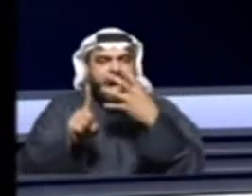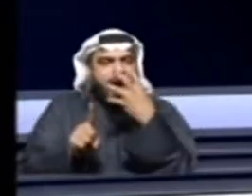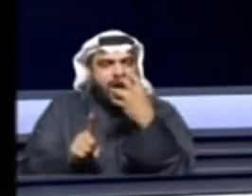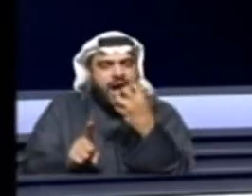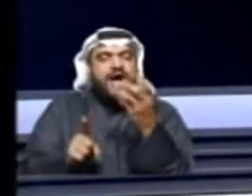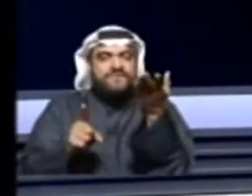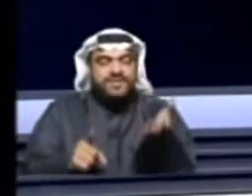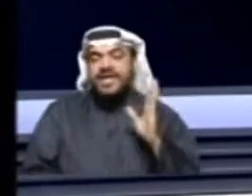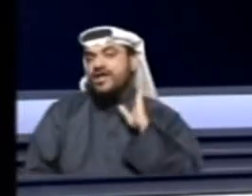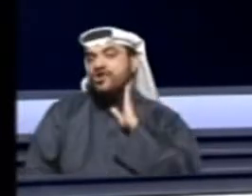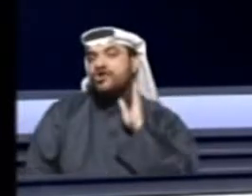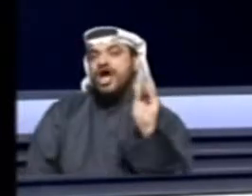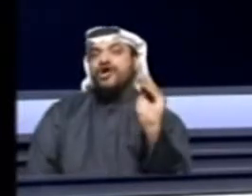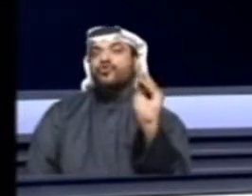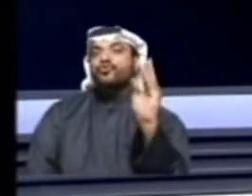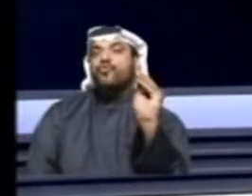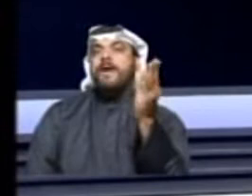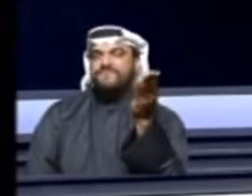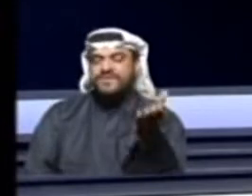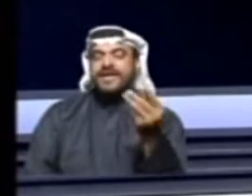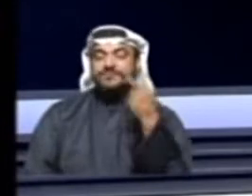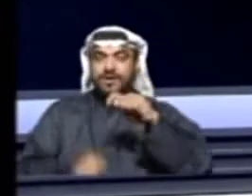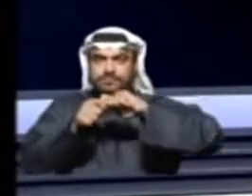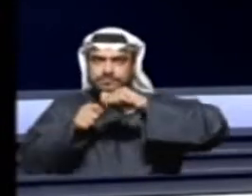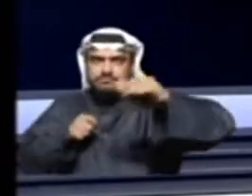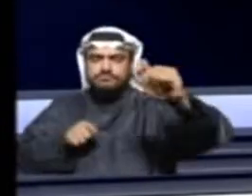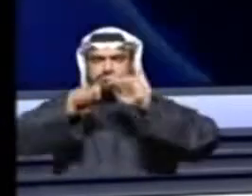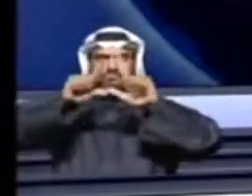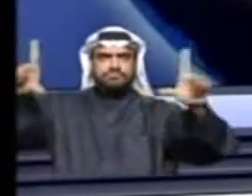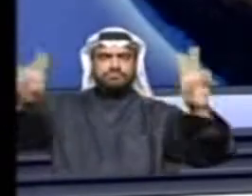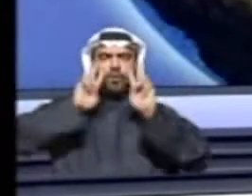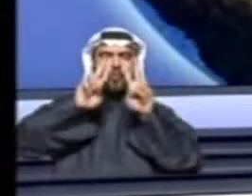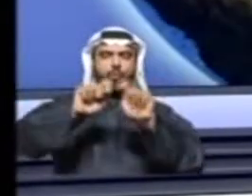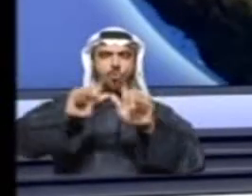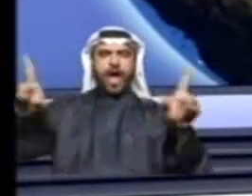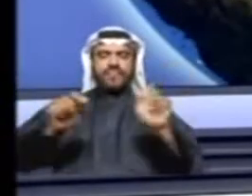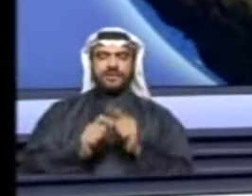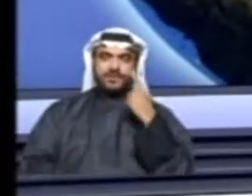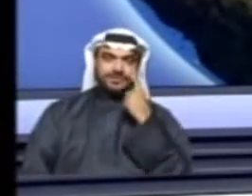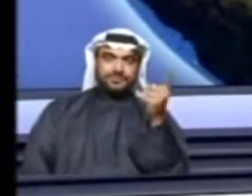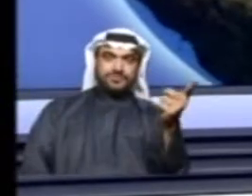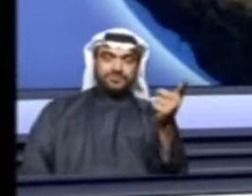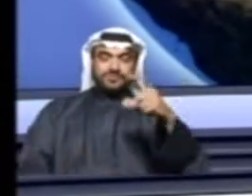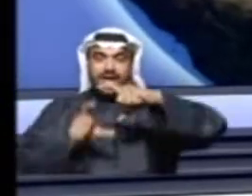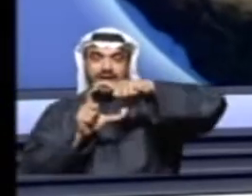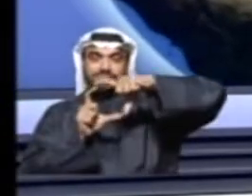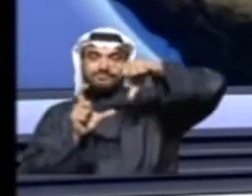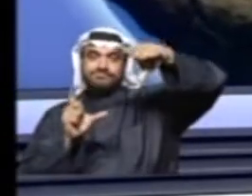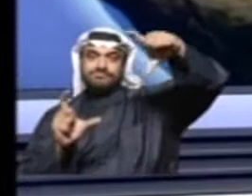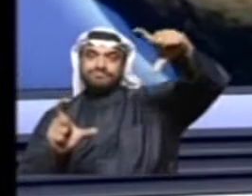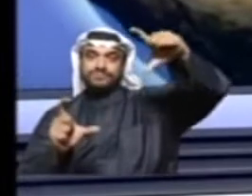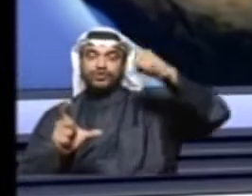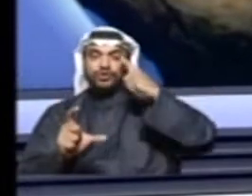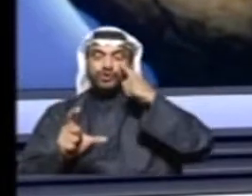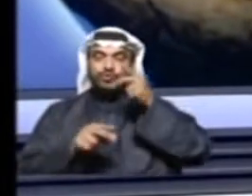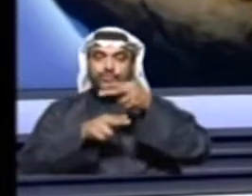الرطوبة النسبية 28%، أما الرؤية الأفقية تتجاوز 10 كيلومتر. صور الأقمار الصناعية خلال 48 ساعة